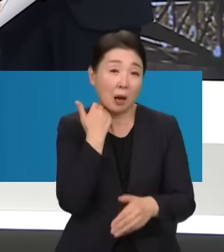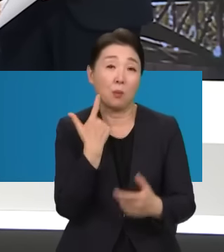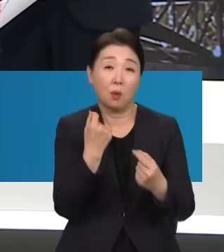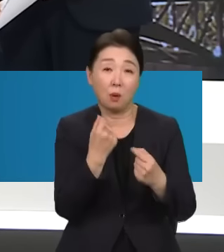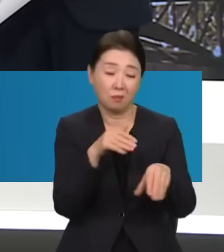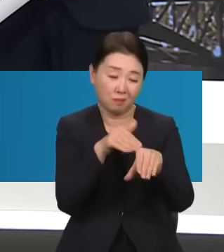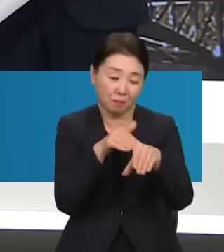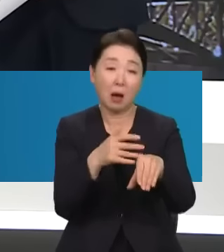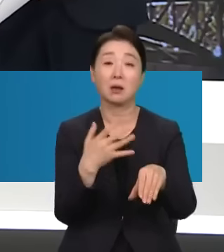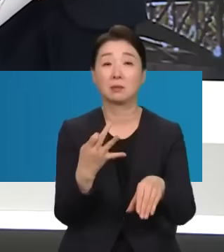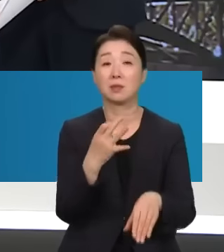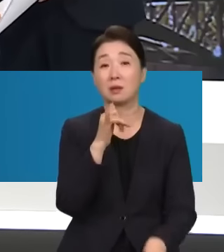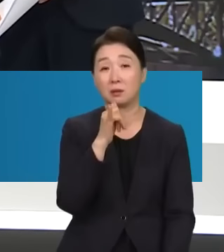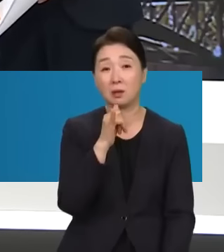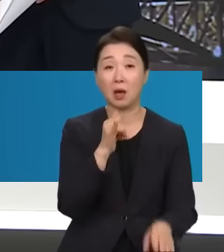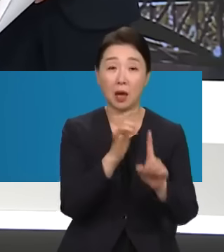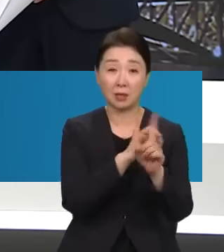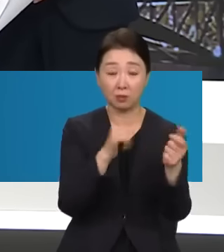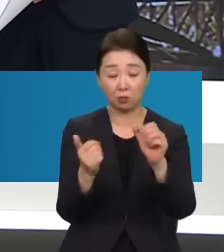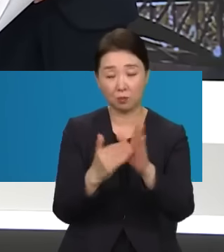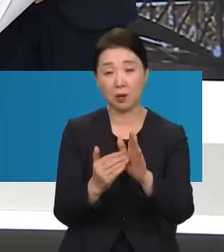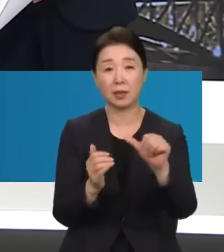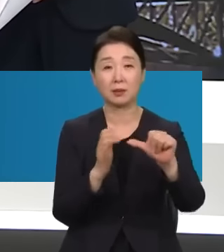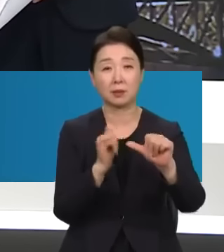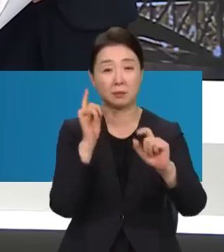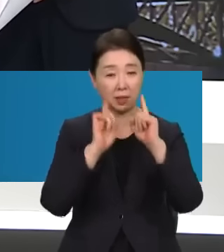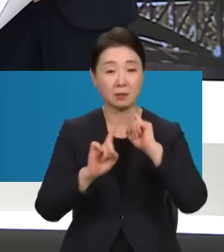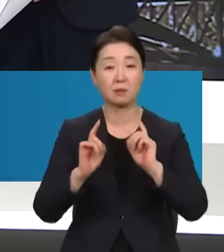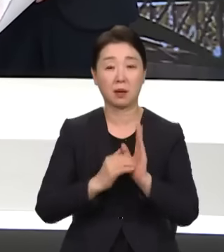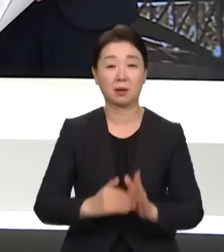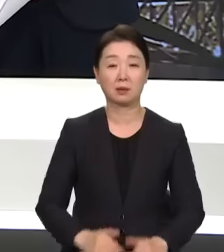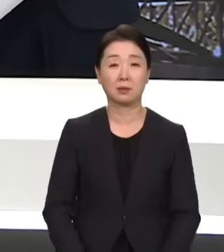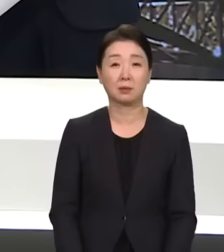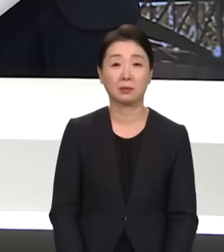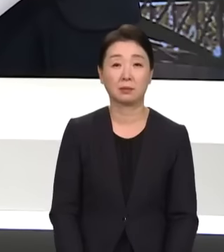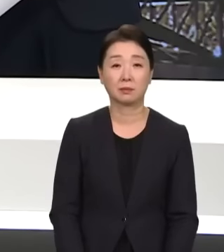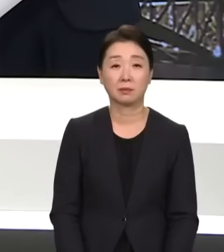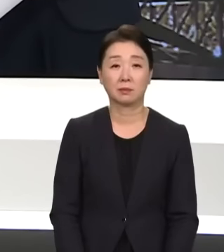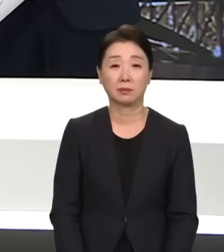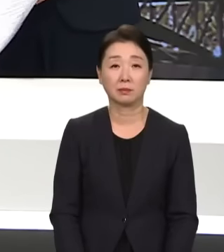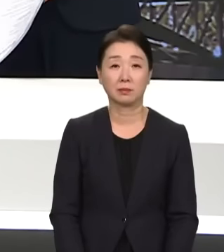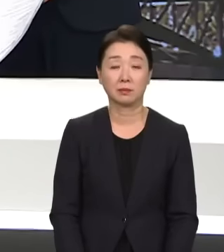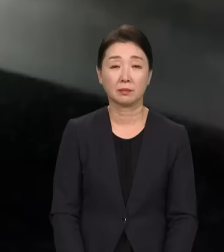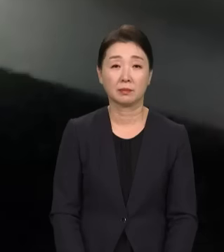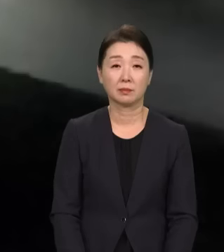추돌 사고가 발생해 한 명이 숨지고 5명이 다쳤습니다. 먼저 이세현 기자입니다.